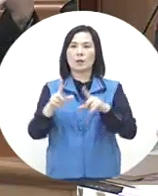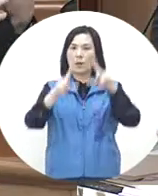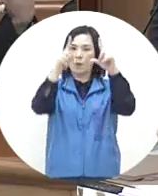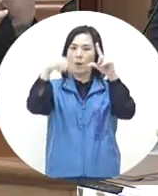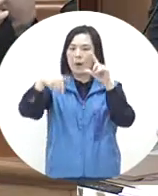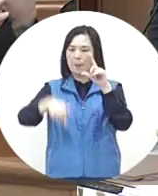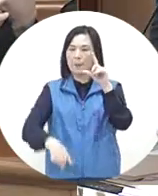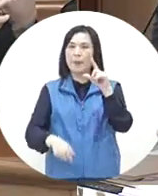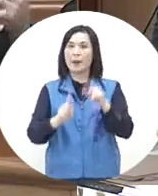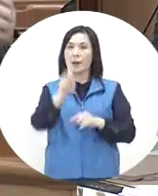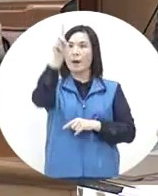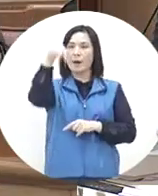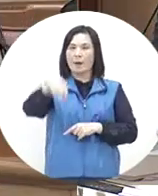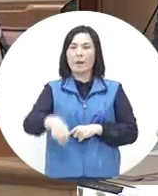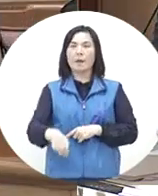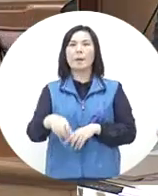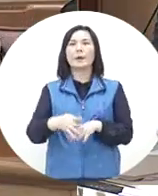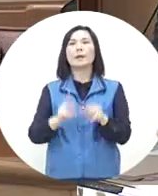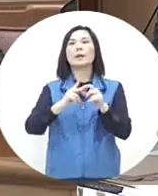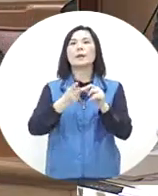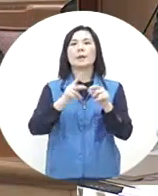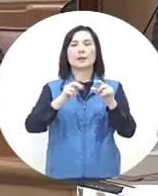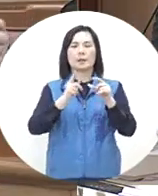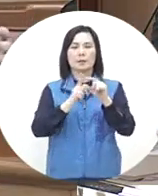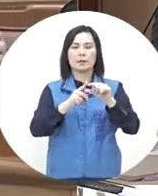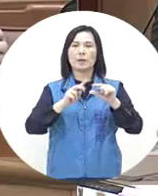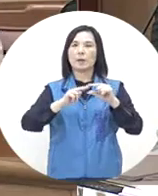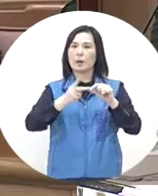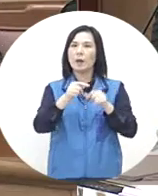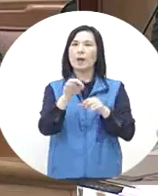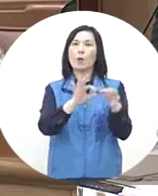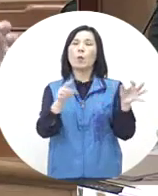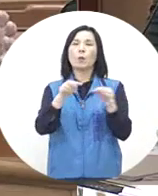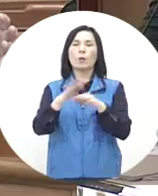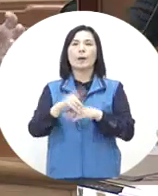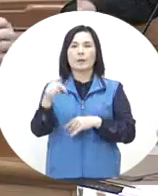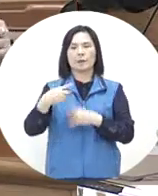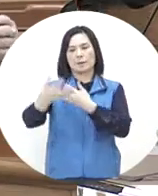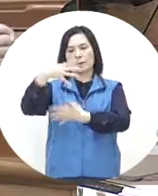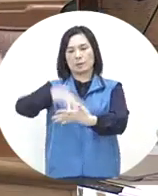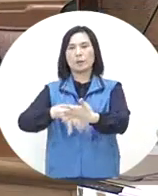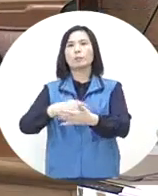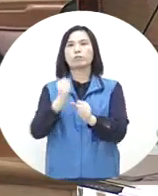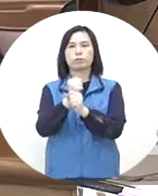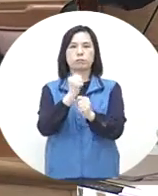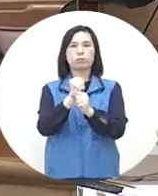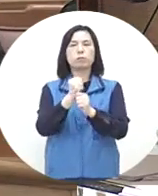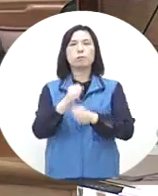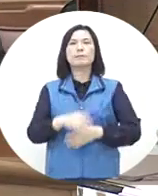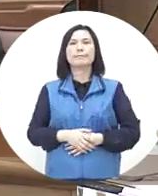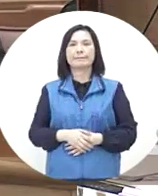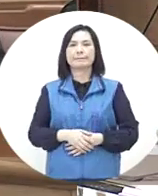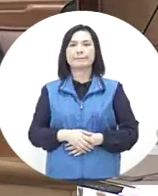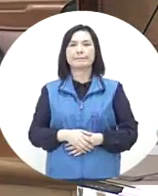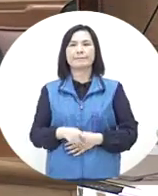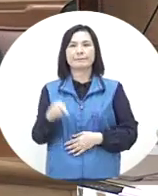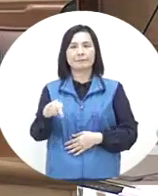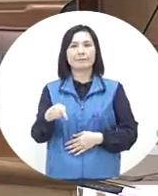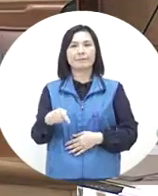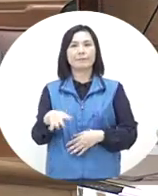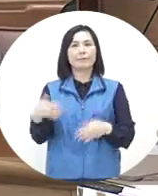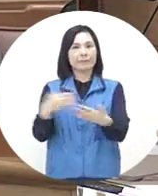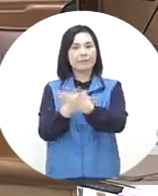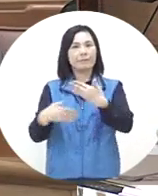和这边可能比较没有关系，但是这些呢工种就要入案去执行。那这个各司所职， 交通疏流哦，这